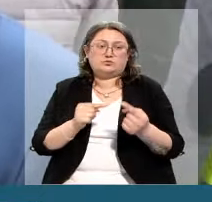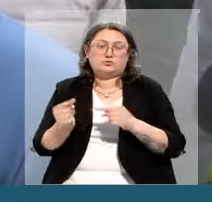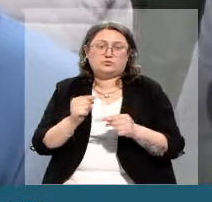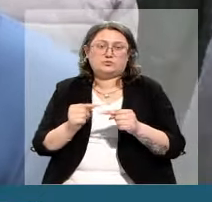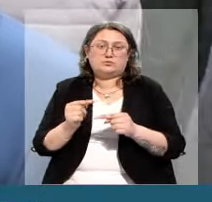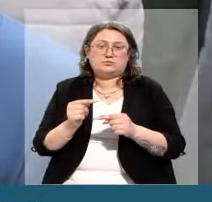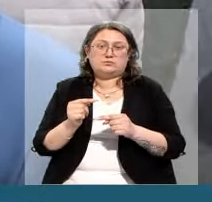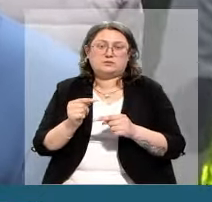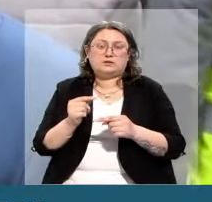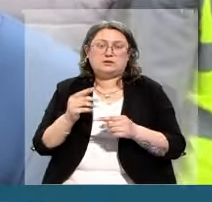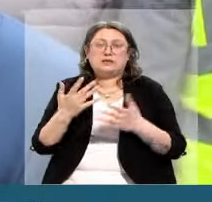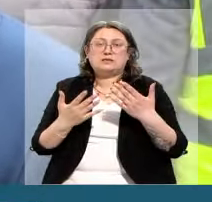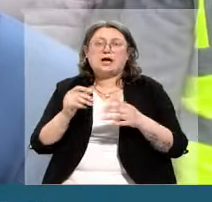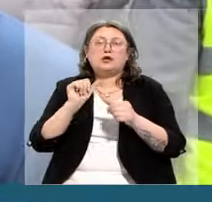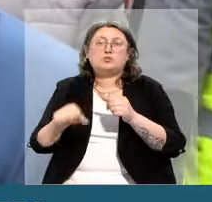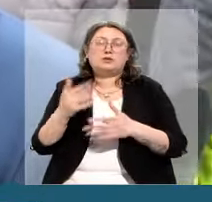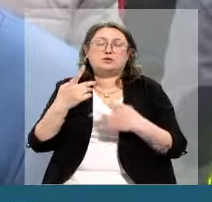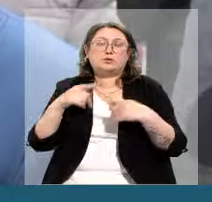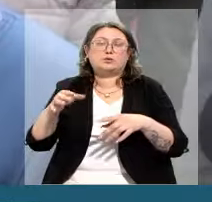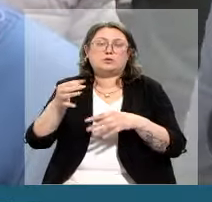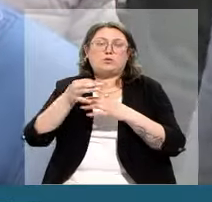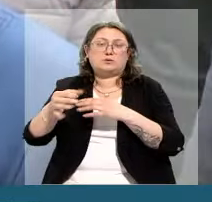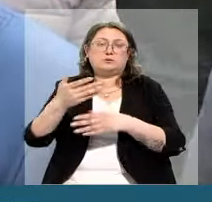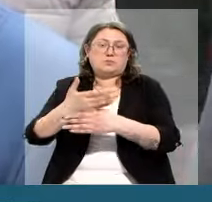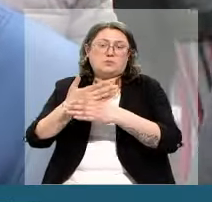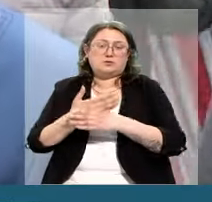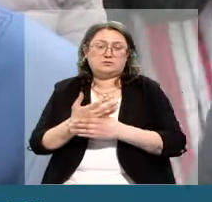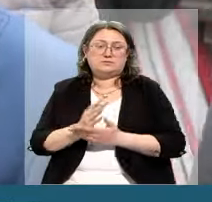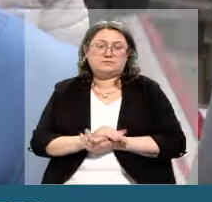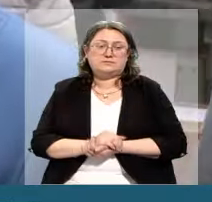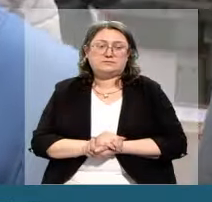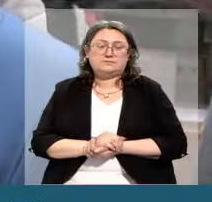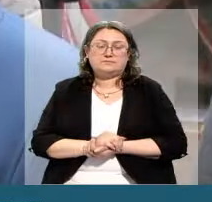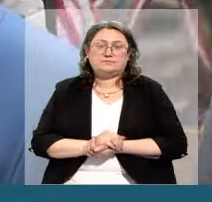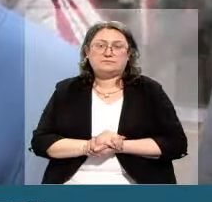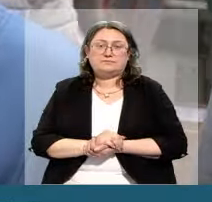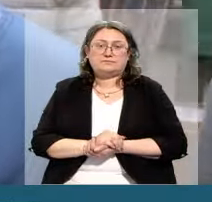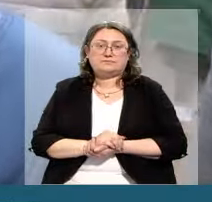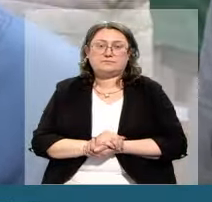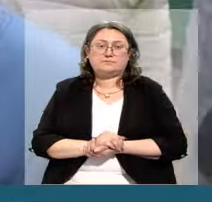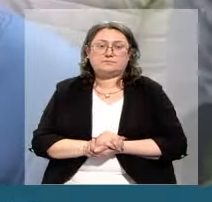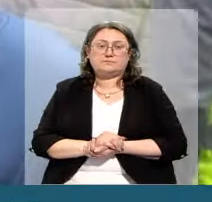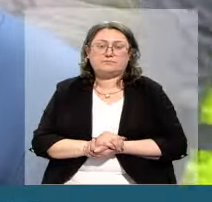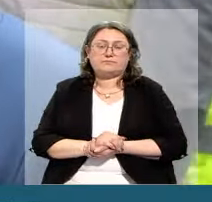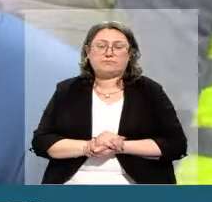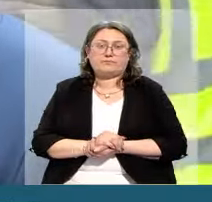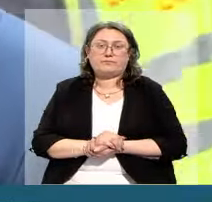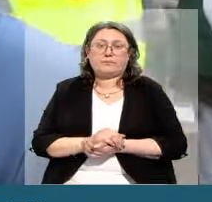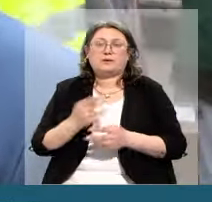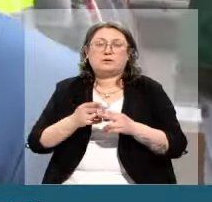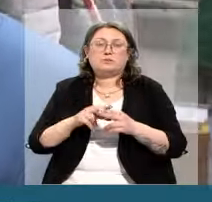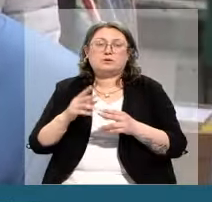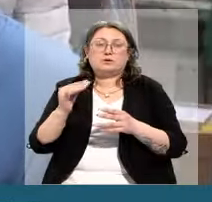танытып осындай сауапты іске ортақ болып жатқан жайы бар. Сондықтан осы іске мұрындық болған, ұйымдастырған, жәрдемші болған, демеуші